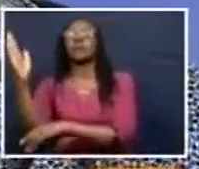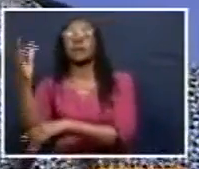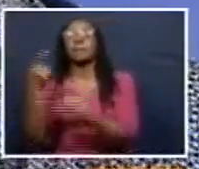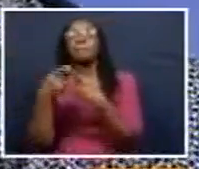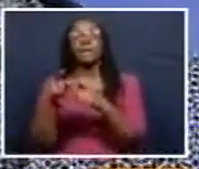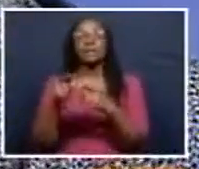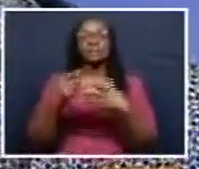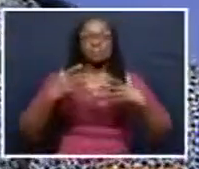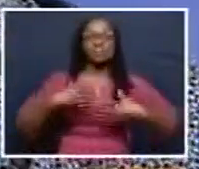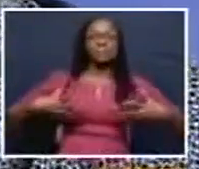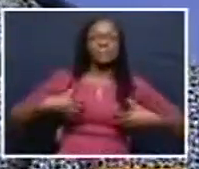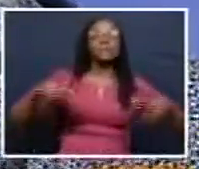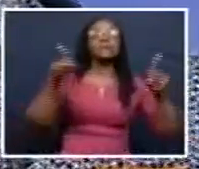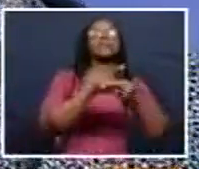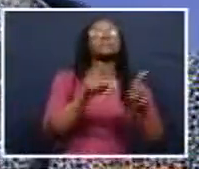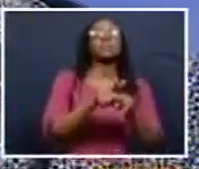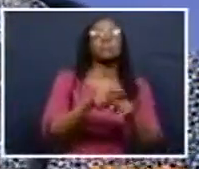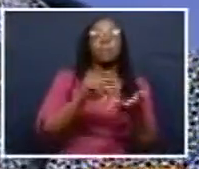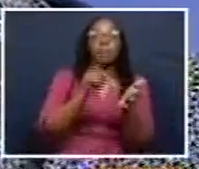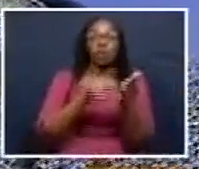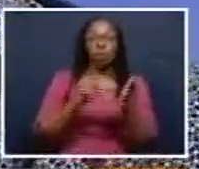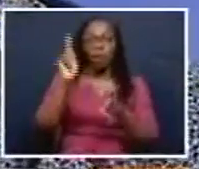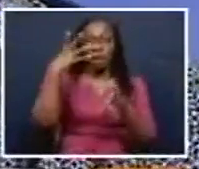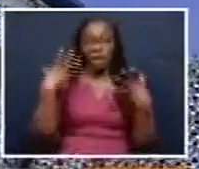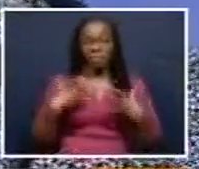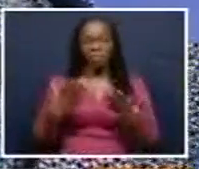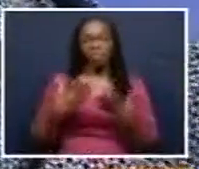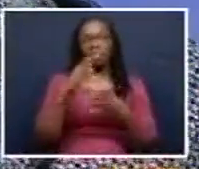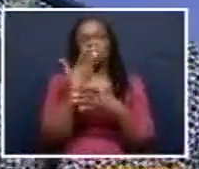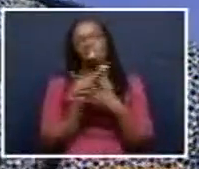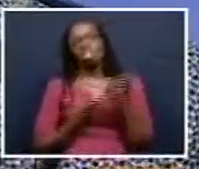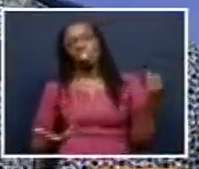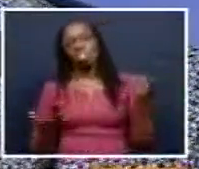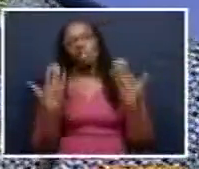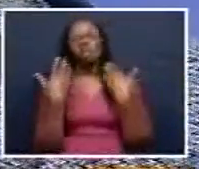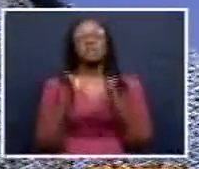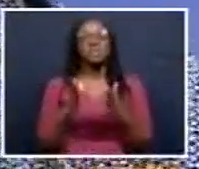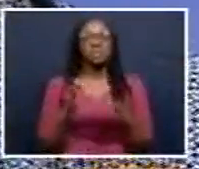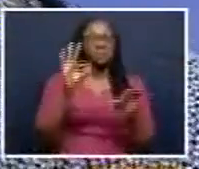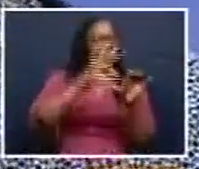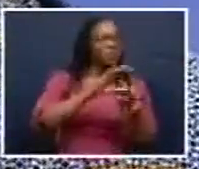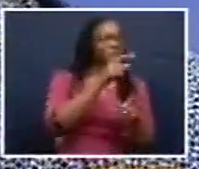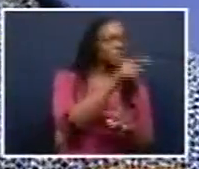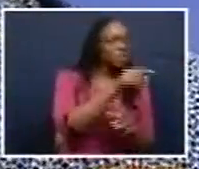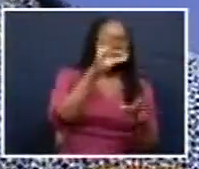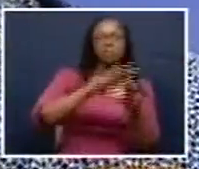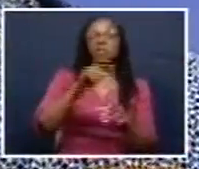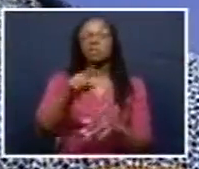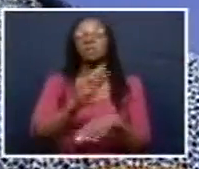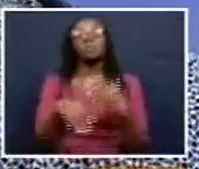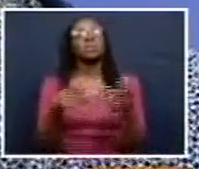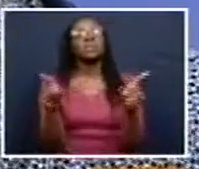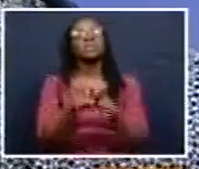imebadilika. Ndio. Yaani wame lose hope. Hakuna mabadiliko hata wakipigia nani au grupu gani. Ni shida hiyo.